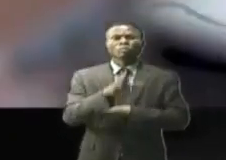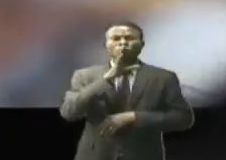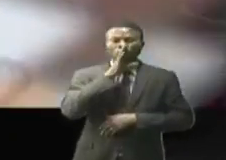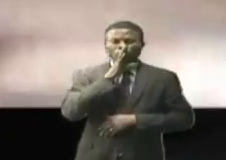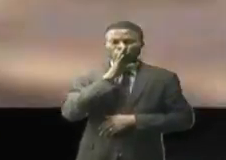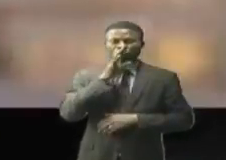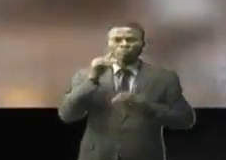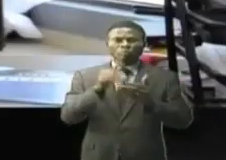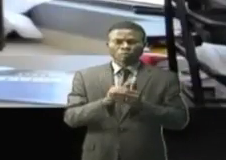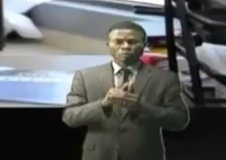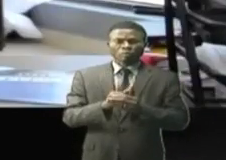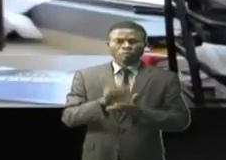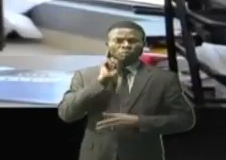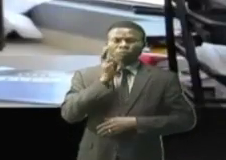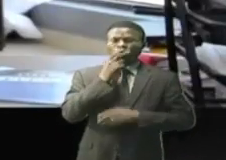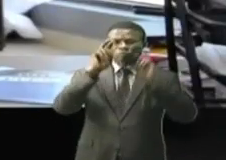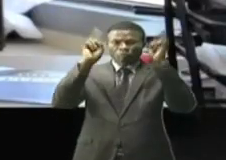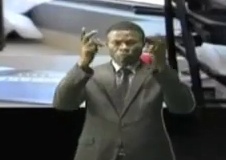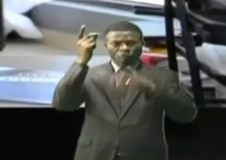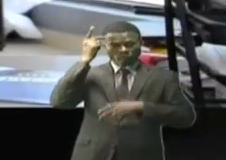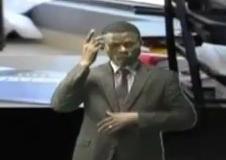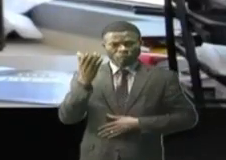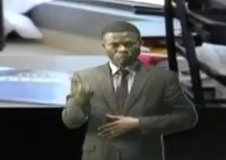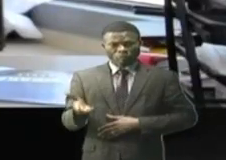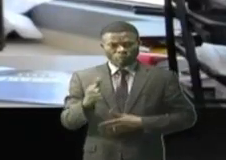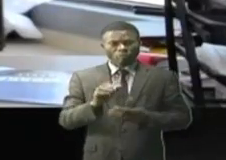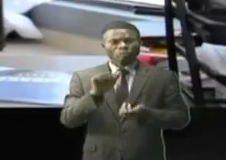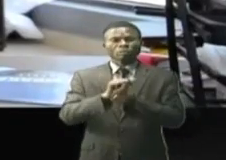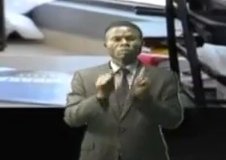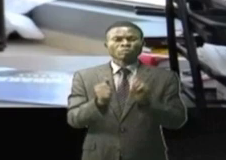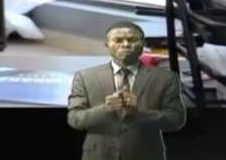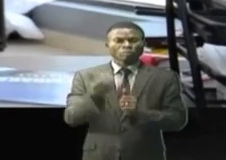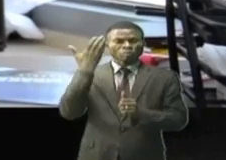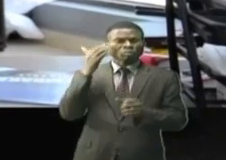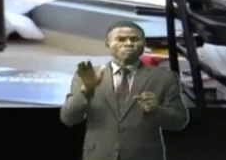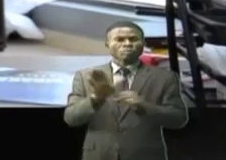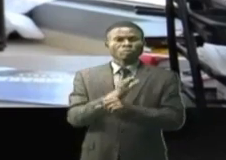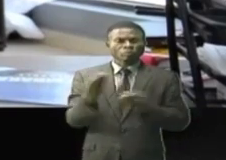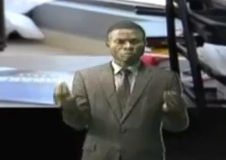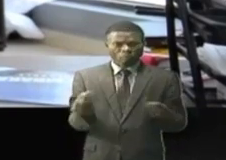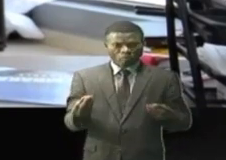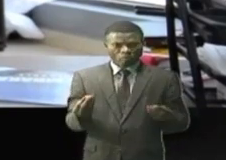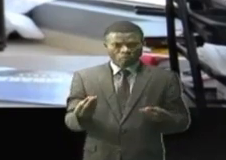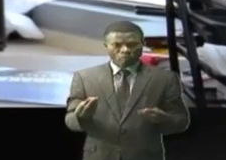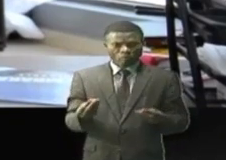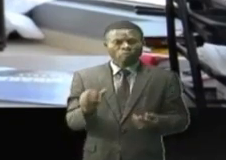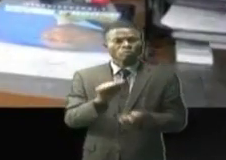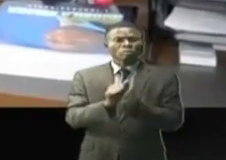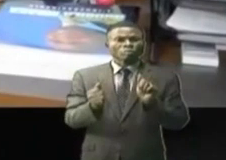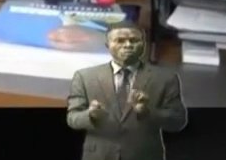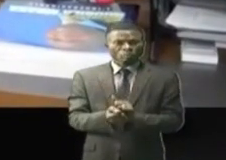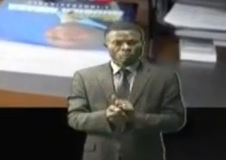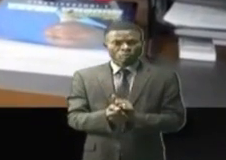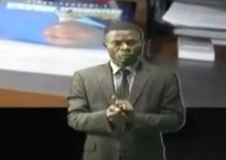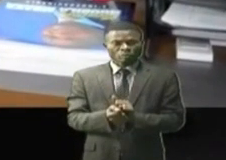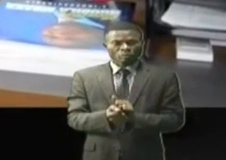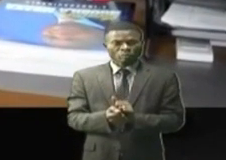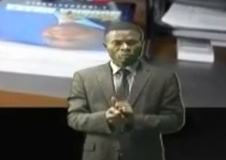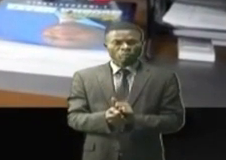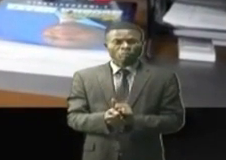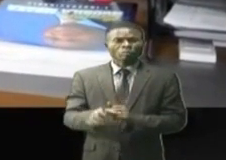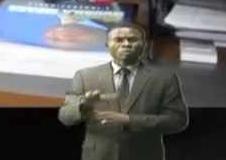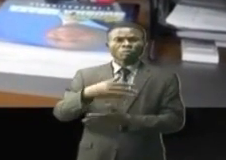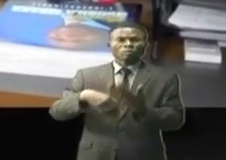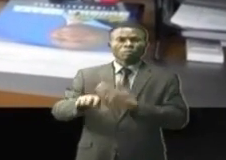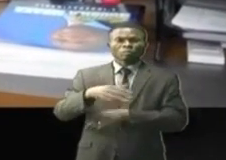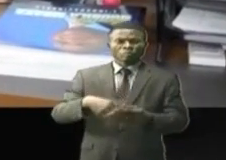portées contre l'hôtel de ville de Kinshasa. Et le problème des inondations, il faut le dire, n'est pas un problème qui n'est que l'apanage de la